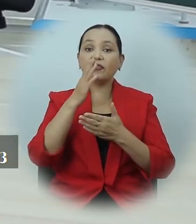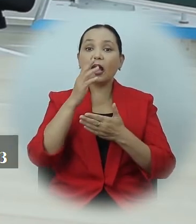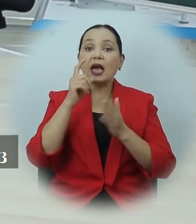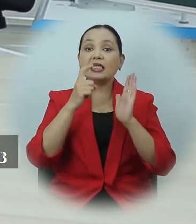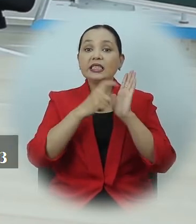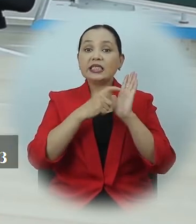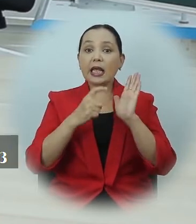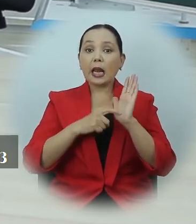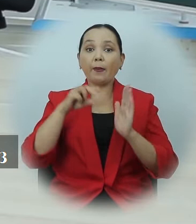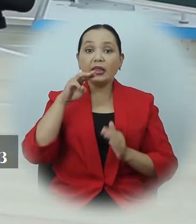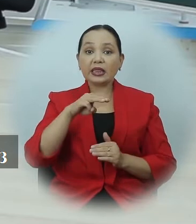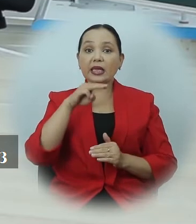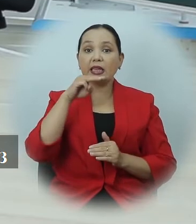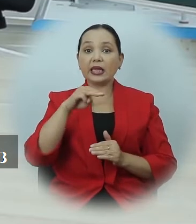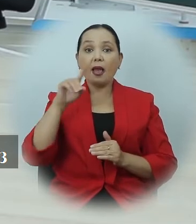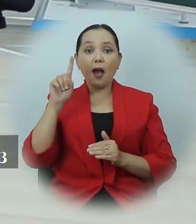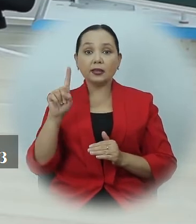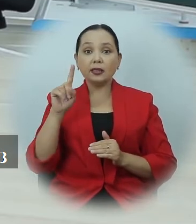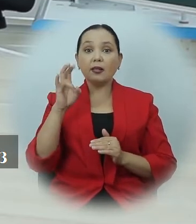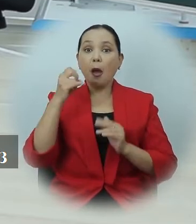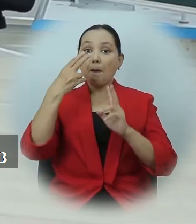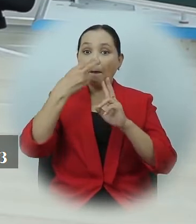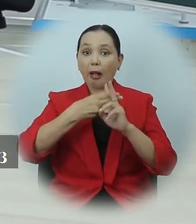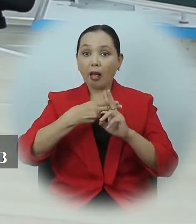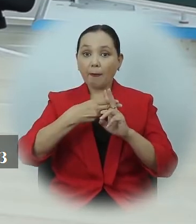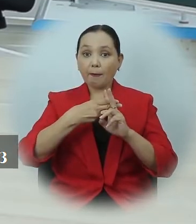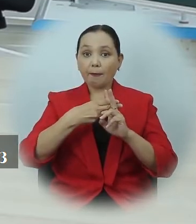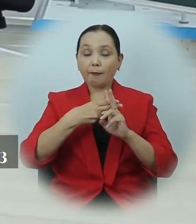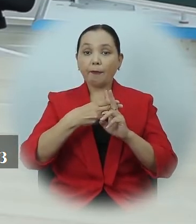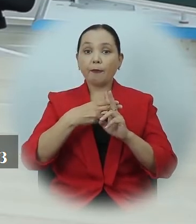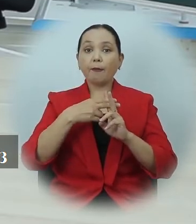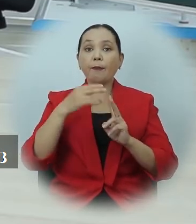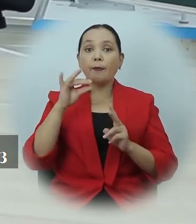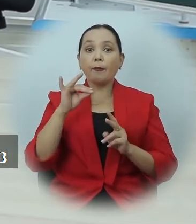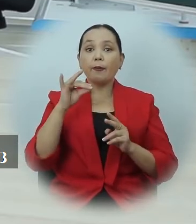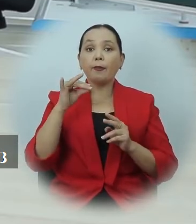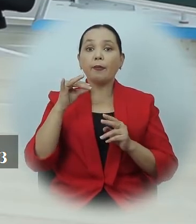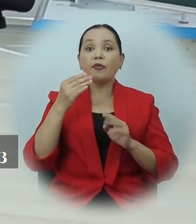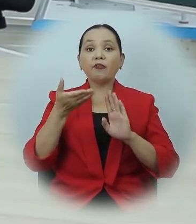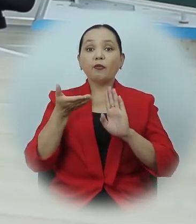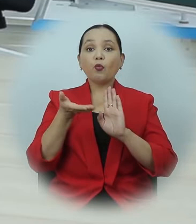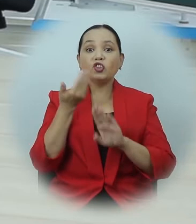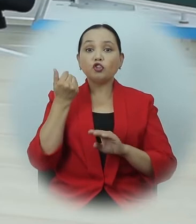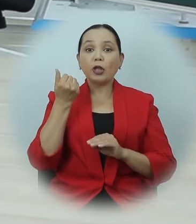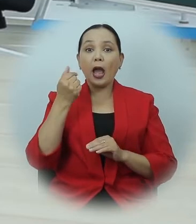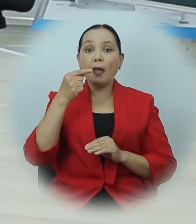расстояние T1 напополам и вычитаем 1 сантиметр.